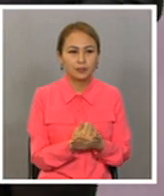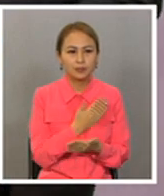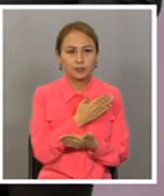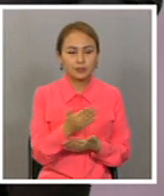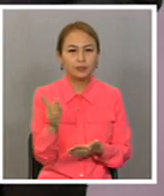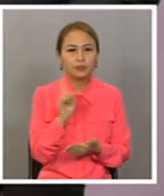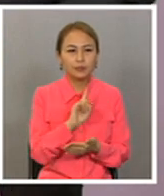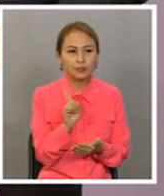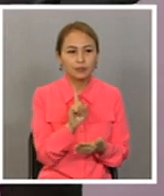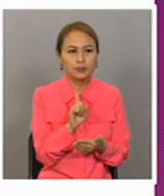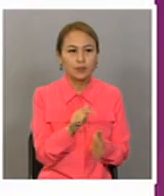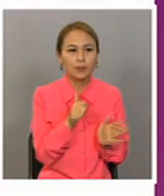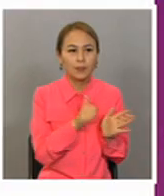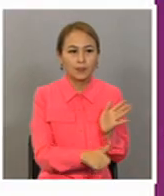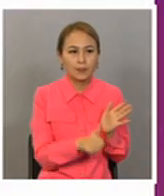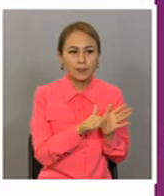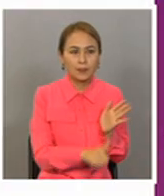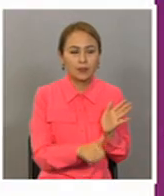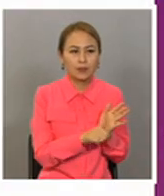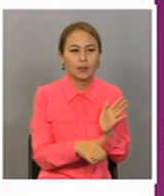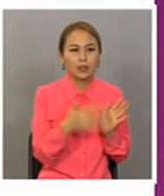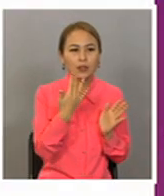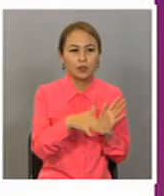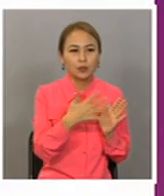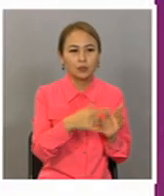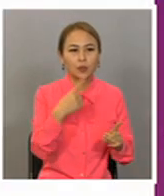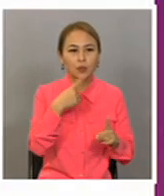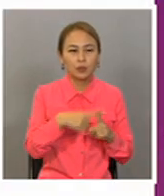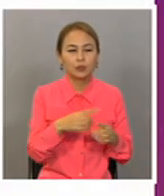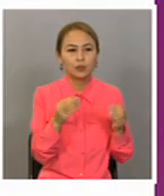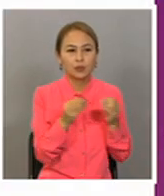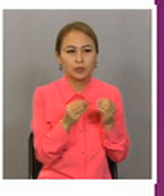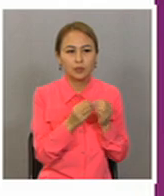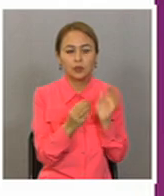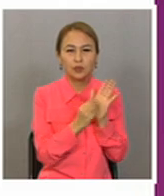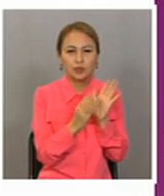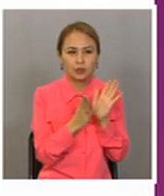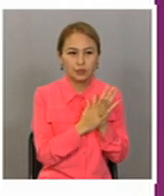üçün 60'ı 50 men 10'nın kosınısı türünde yazamız.